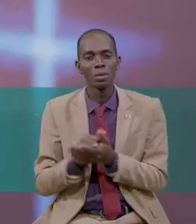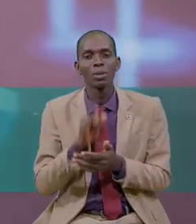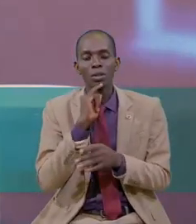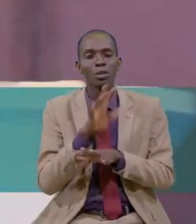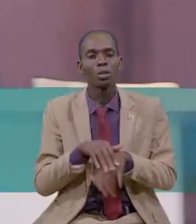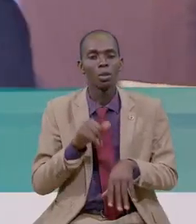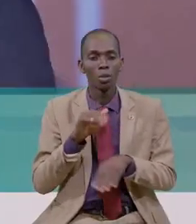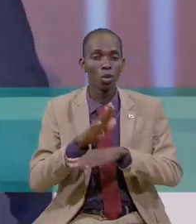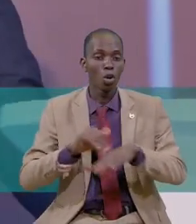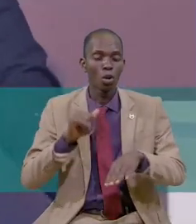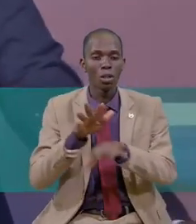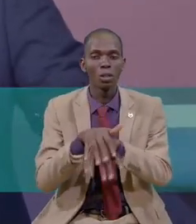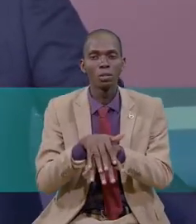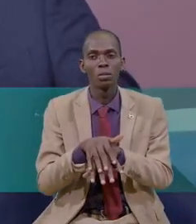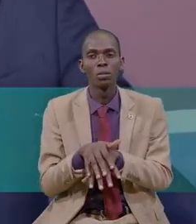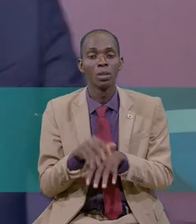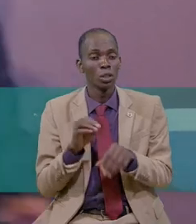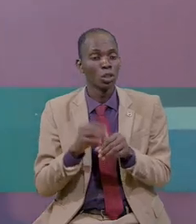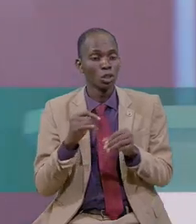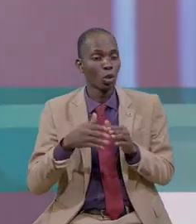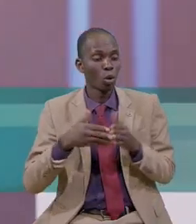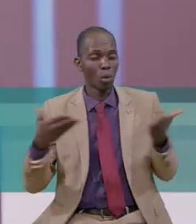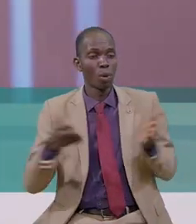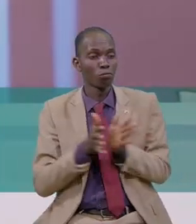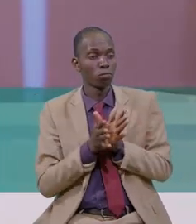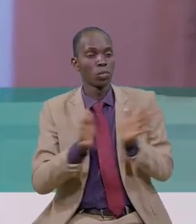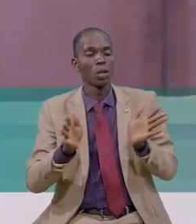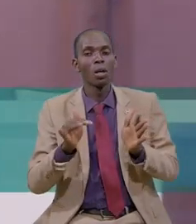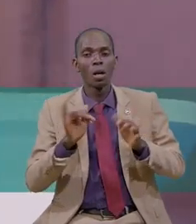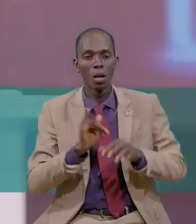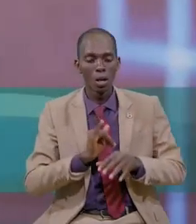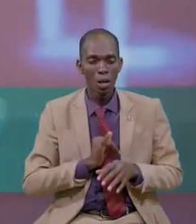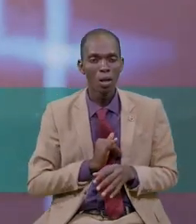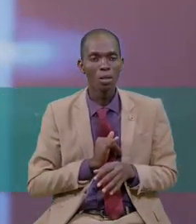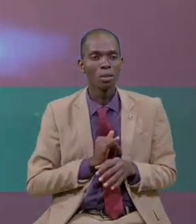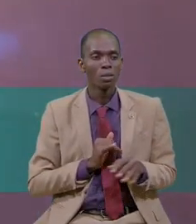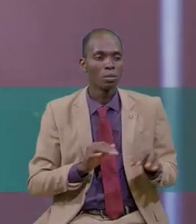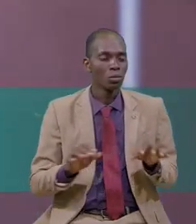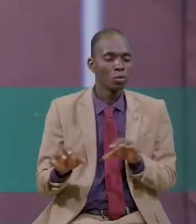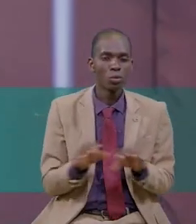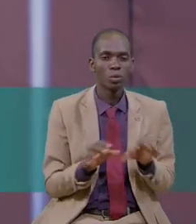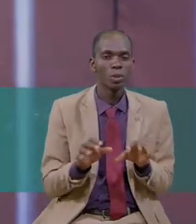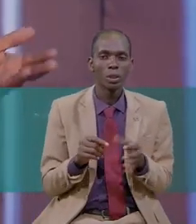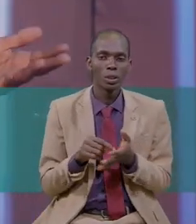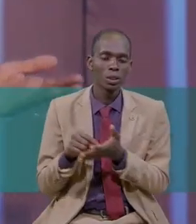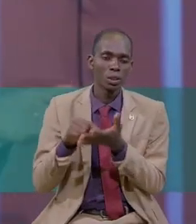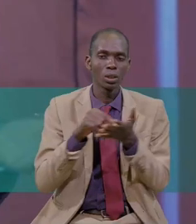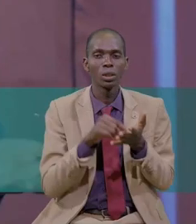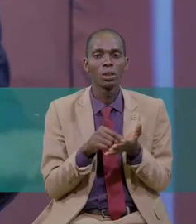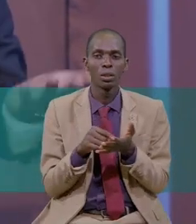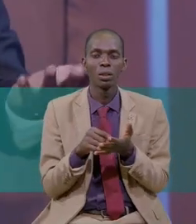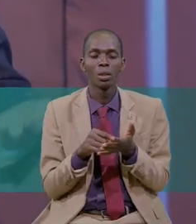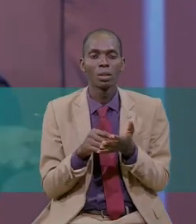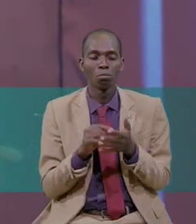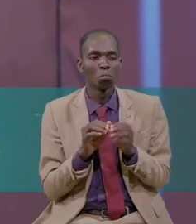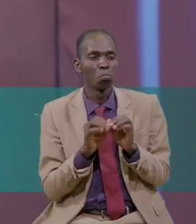en public, je parle de la lumière. Et là-bas, derrière la cour, je vais dans